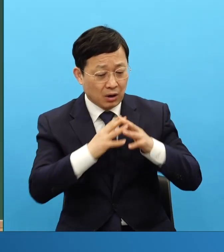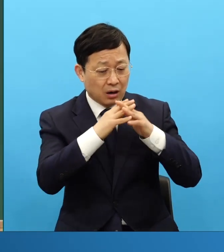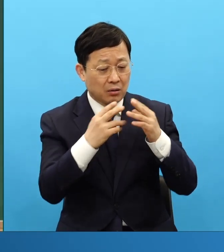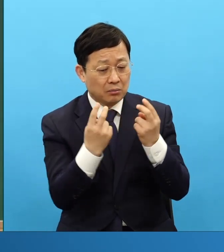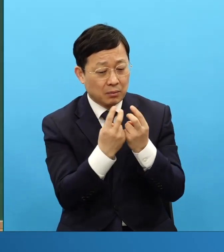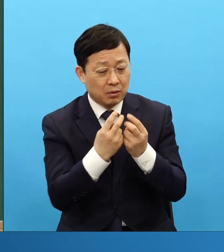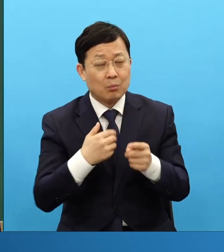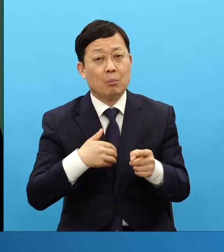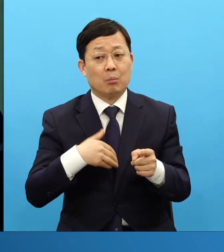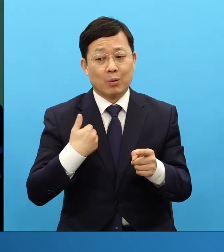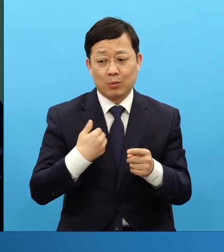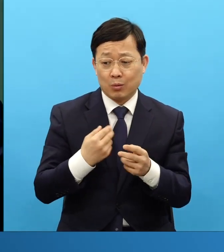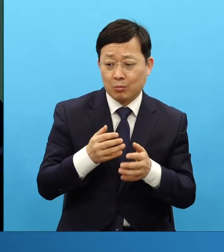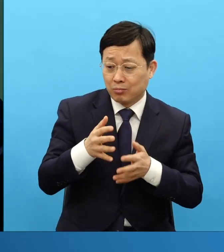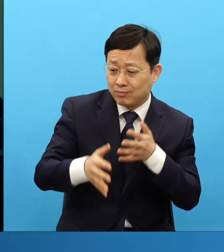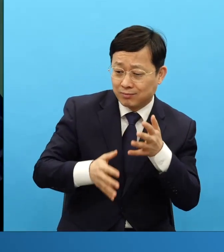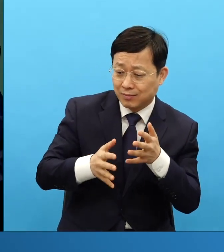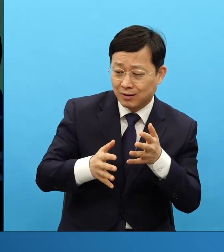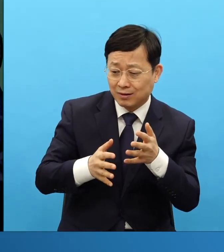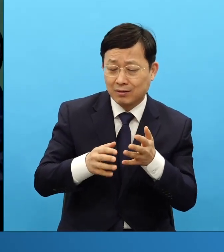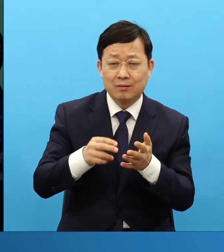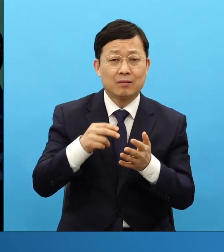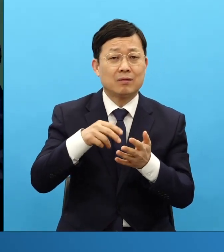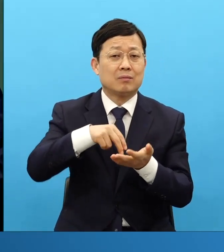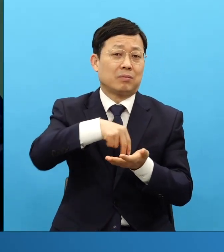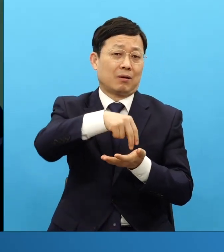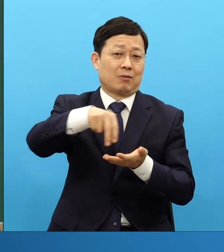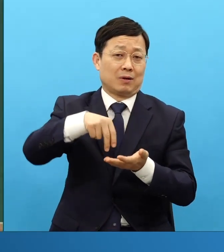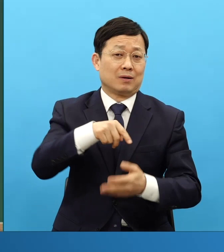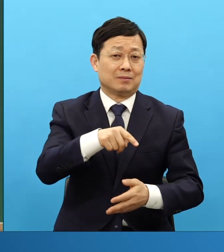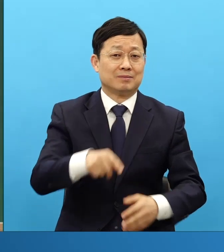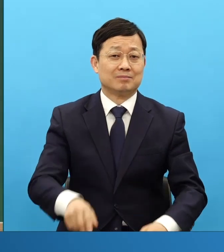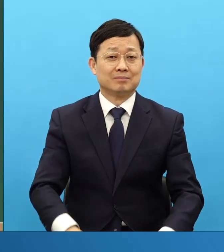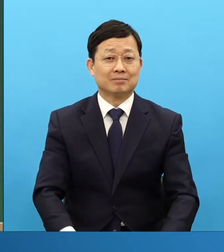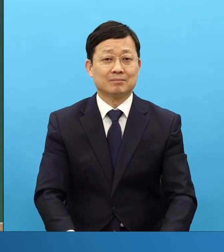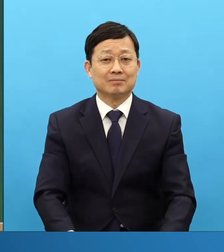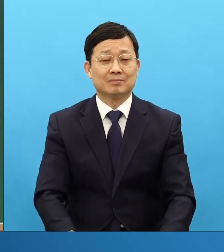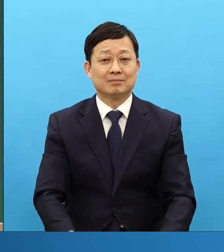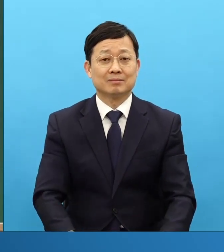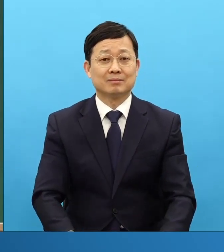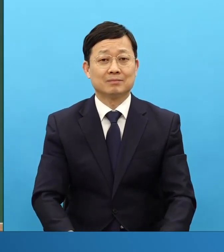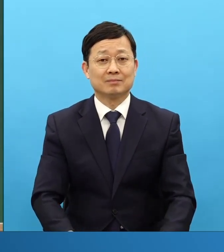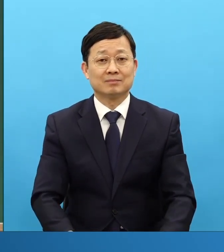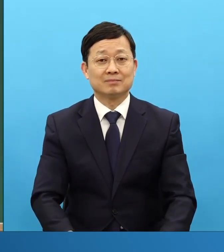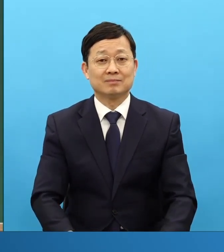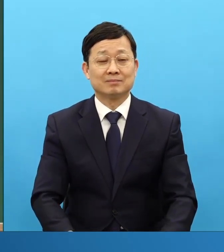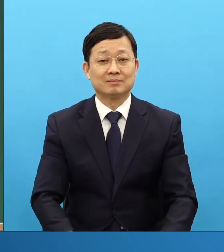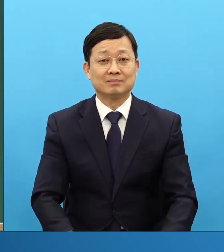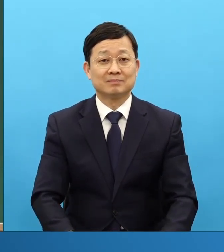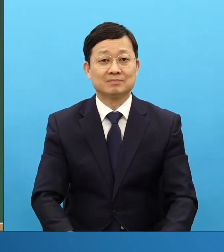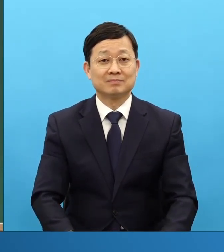you cannot build the partisan. There's no way you can do that. 놀랍게도 이스라엘은 사실요